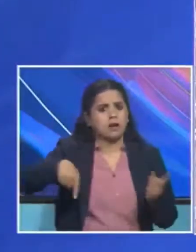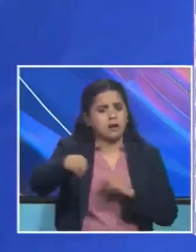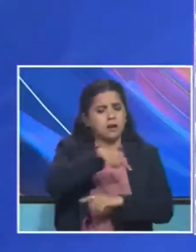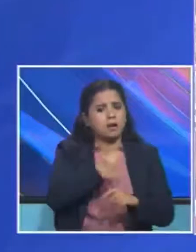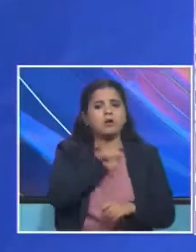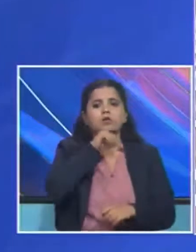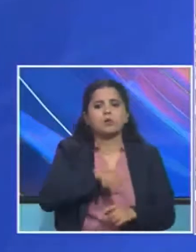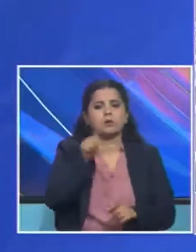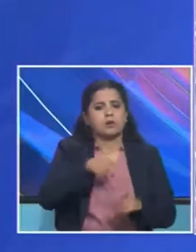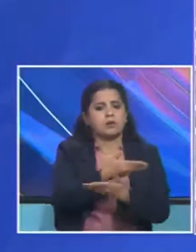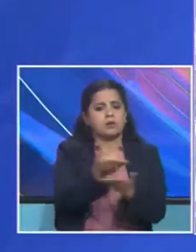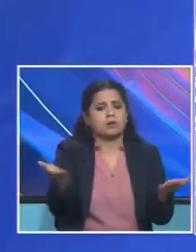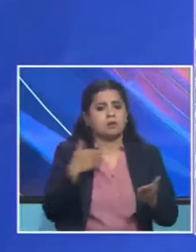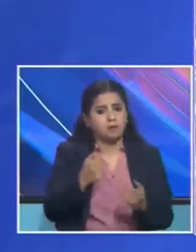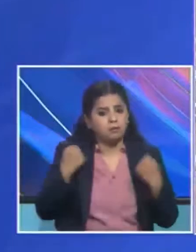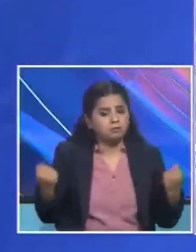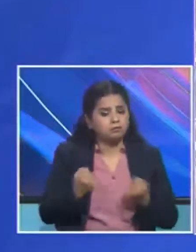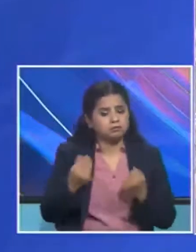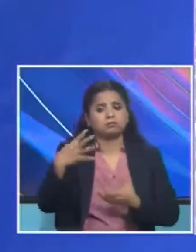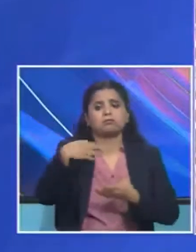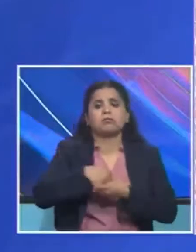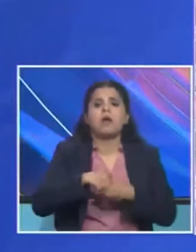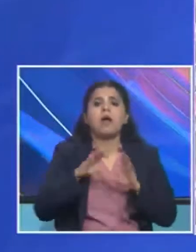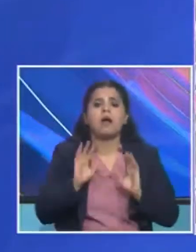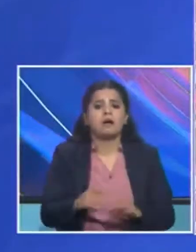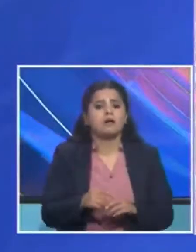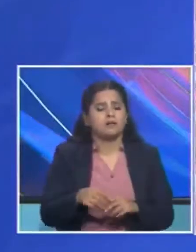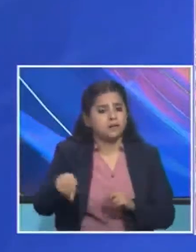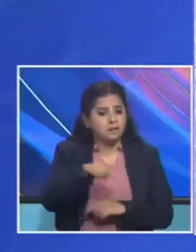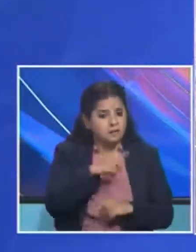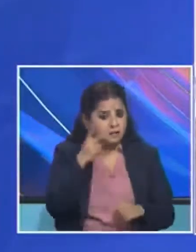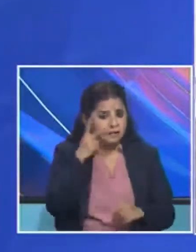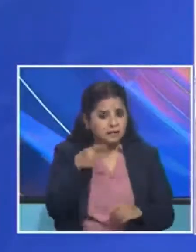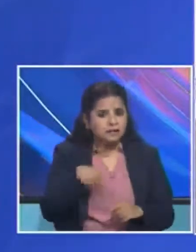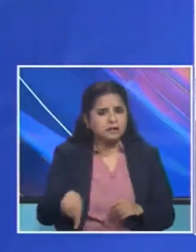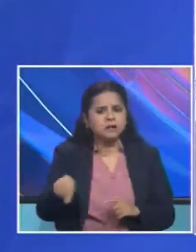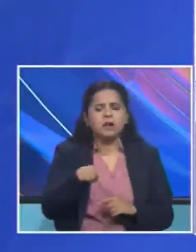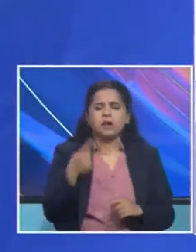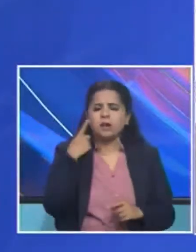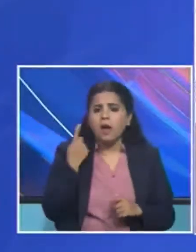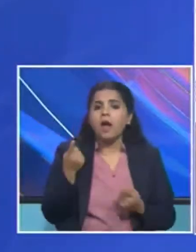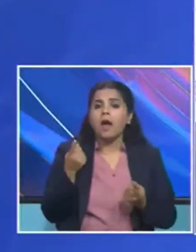का साहस भी शामिल है। ऐसे